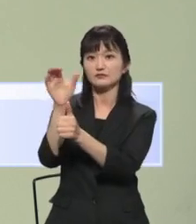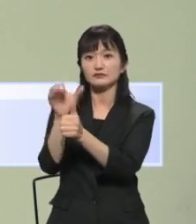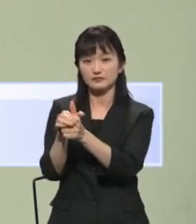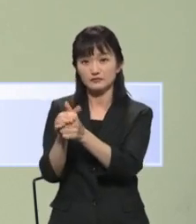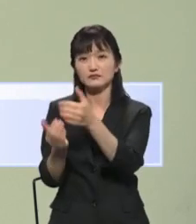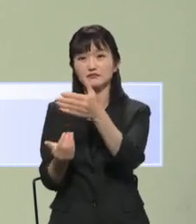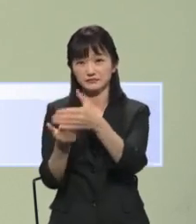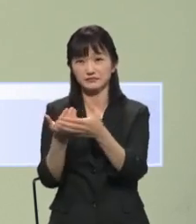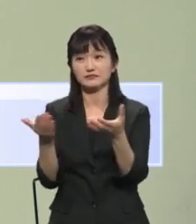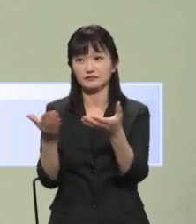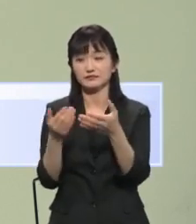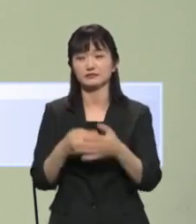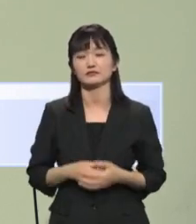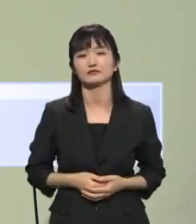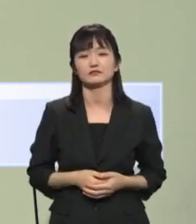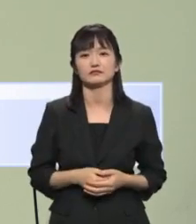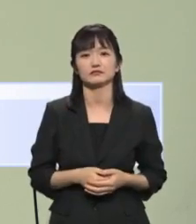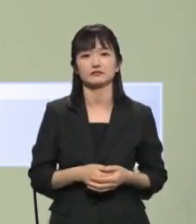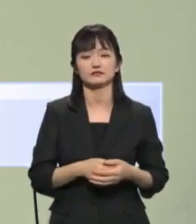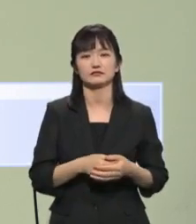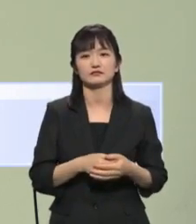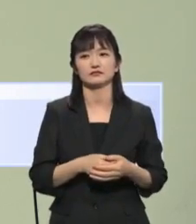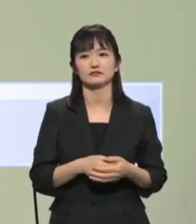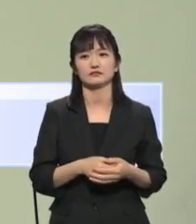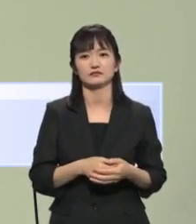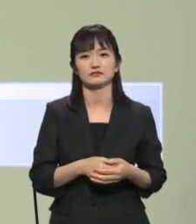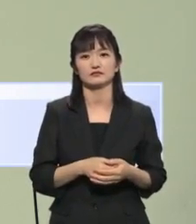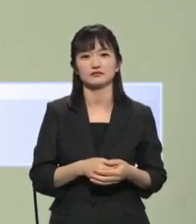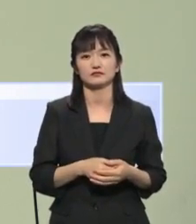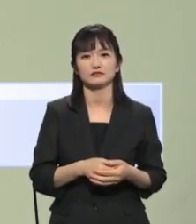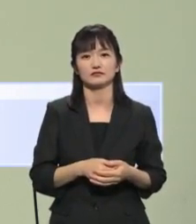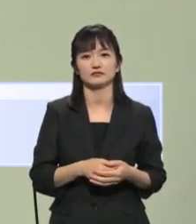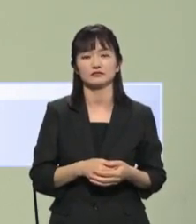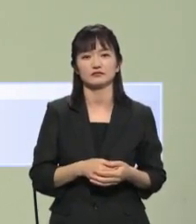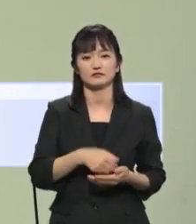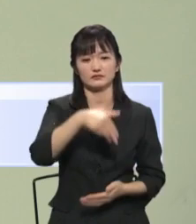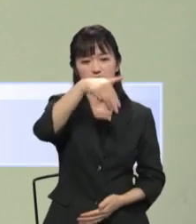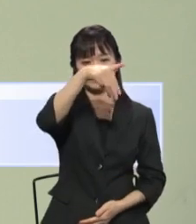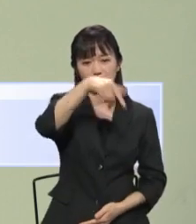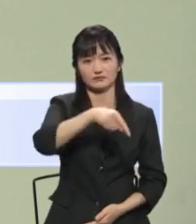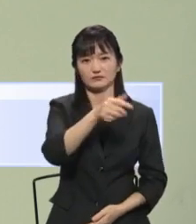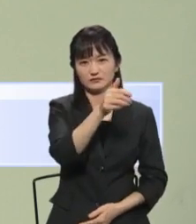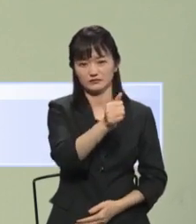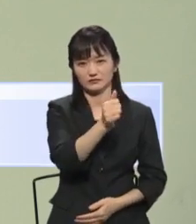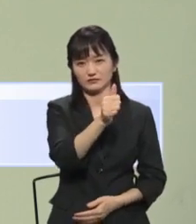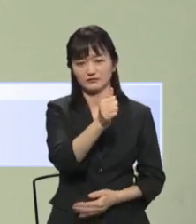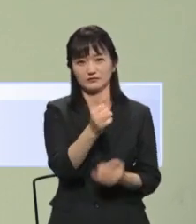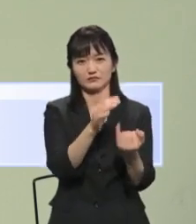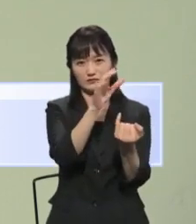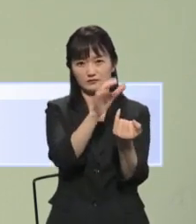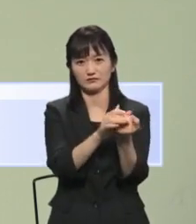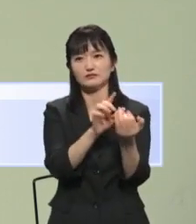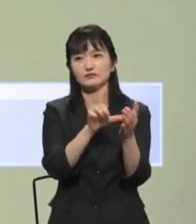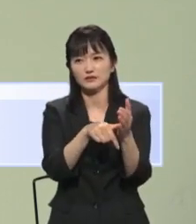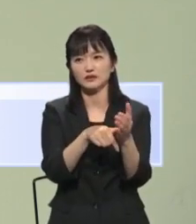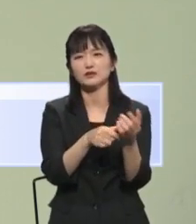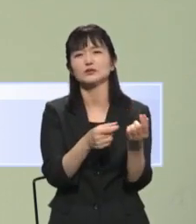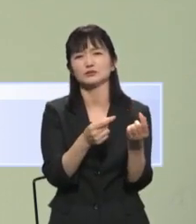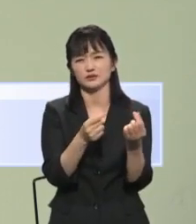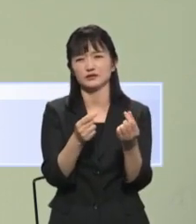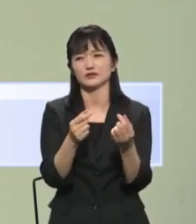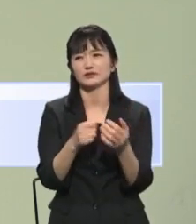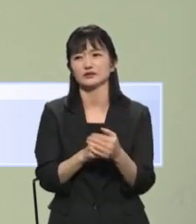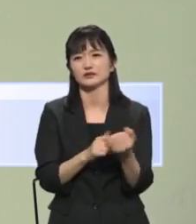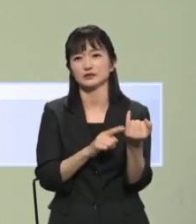정부 때도 뭐 추장관이나 아시다시피 뭐 다 그런 일들이 있었는데 향후에 정치를 계속 할 사람들이잖아요